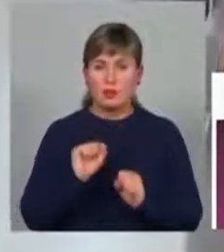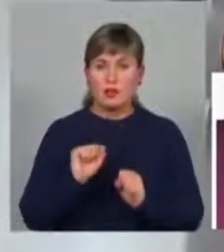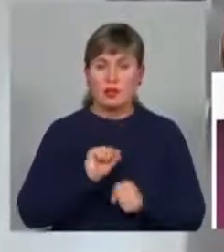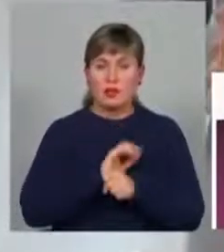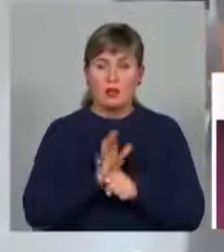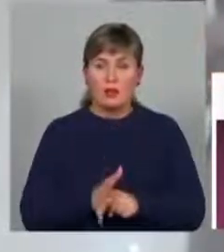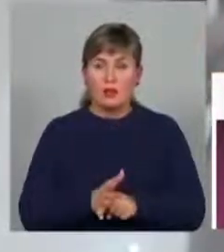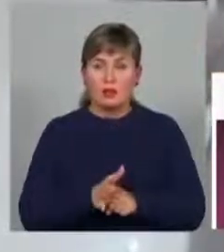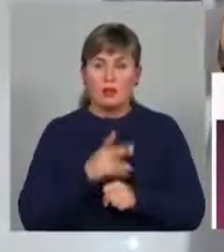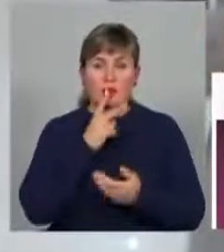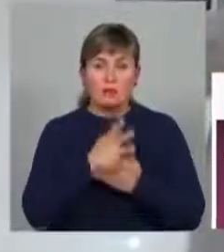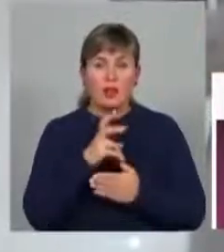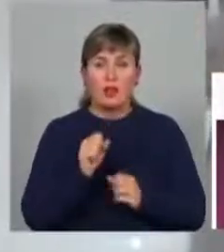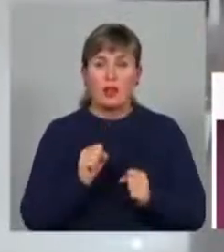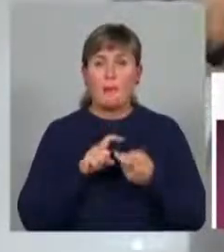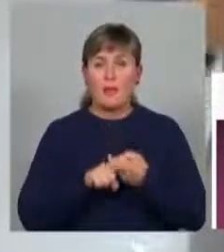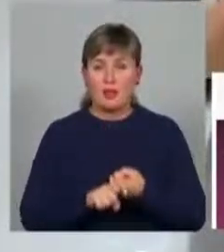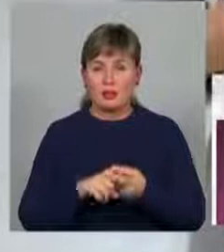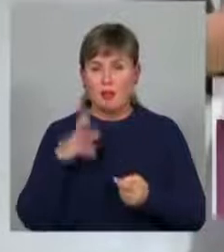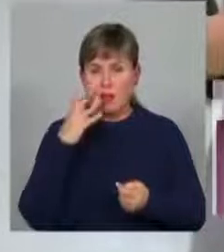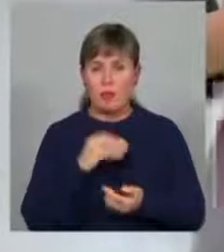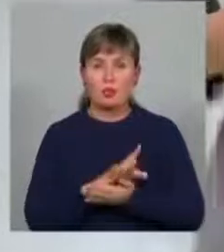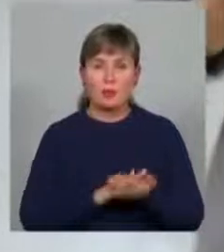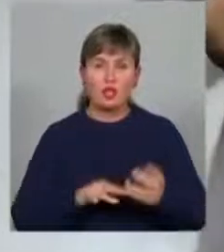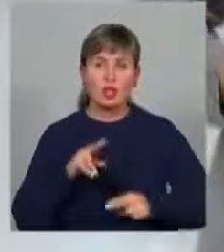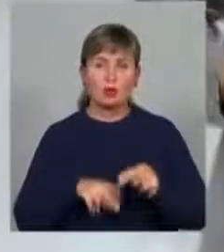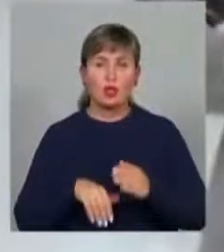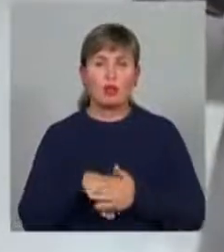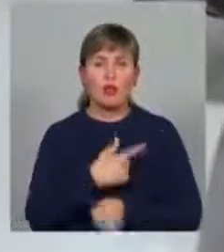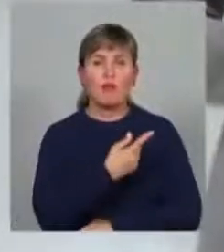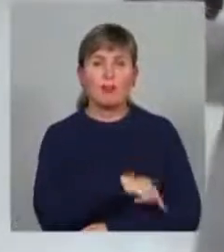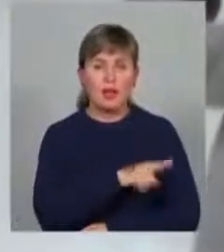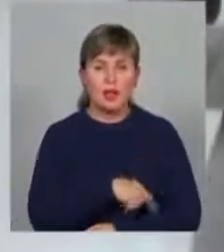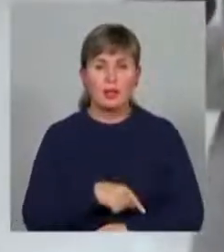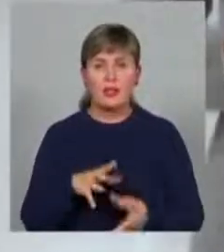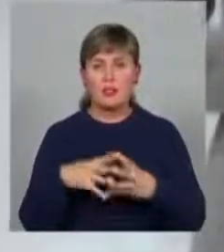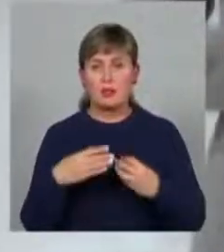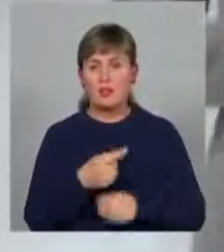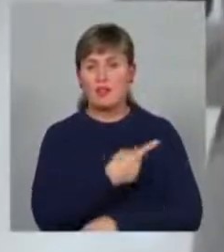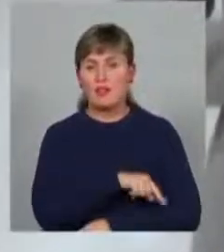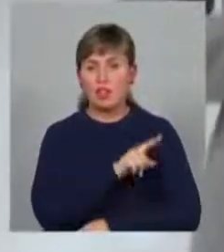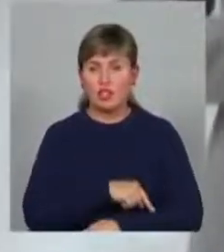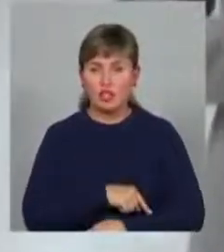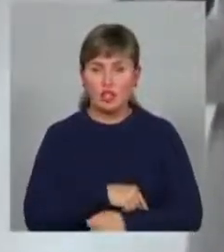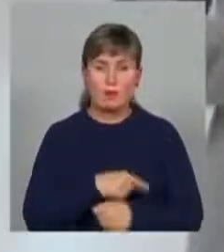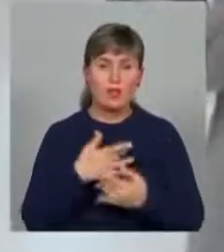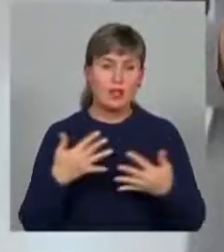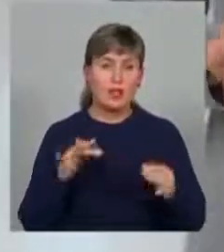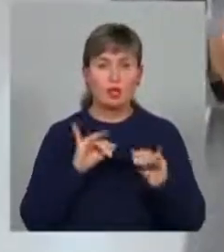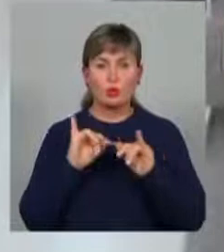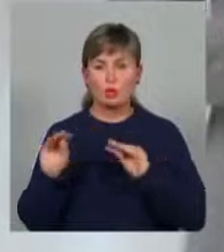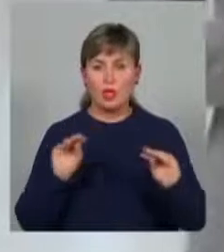коронавируса. Несмотря на пандемию, в Алматы продолжали строить новые поликлиники, семейно-врачебные амбулатории и